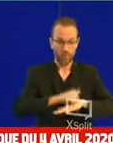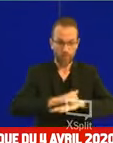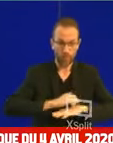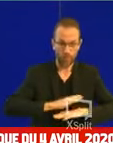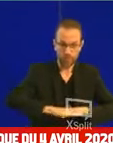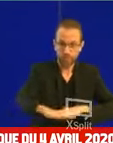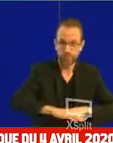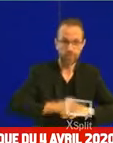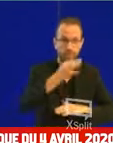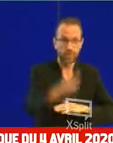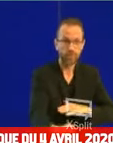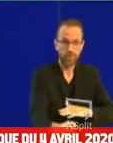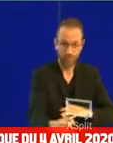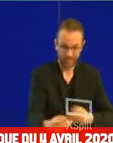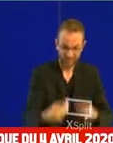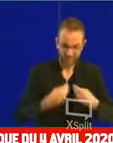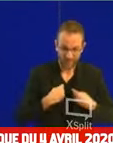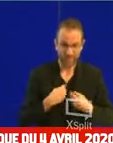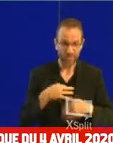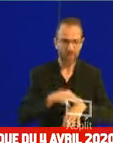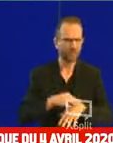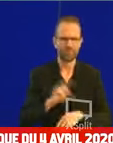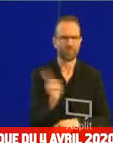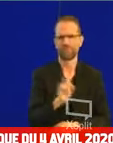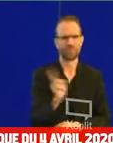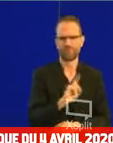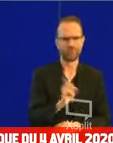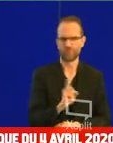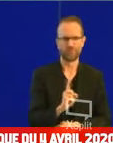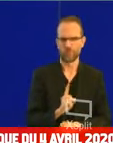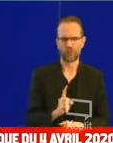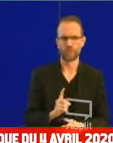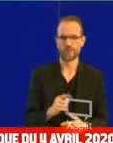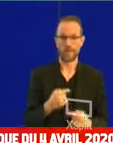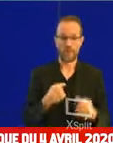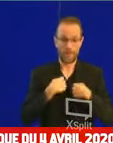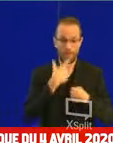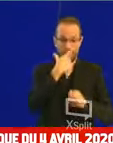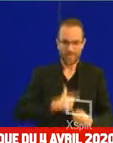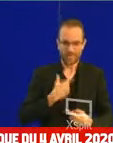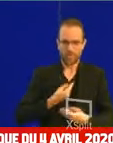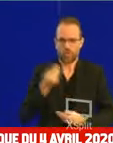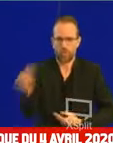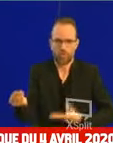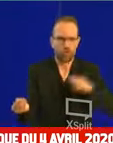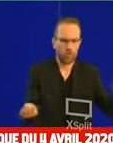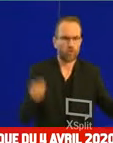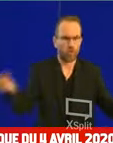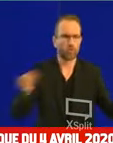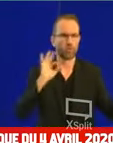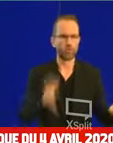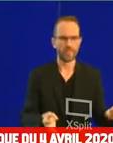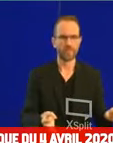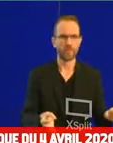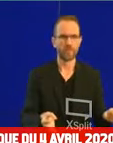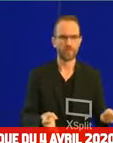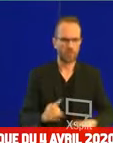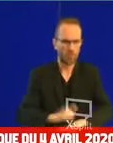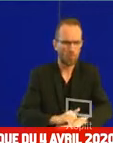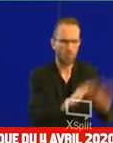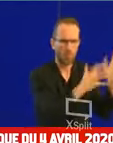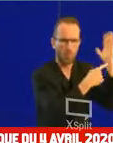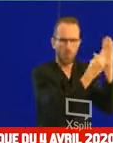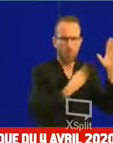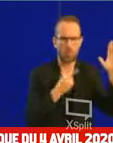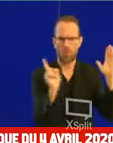sont vecteurs de ce virus et l'environnement dans lequel nous vivons et un environnement qui peut être sur lequel est juste que ceux